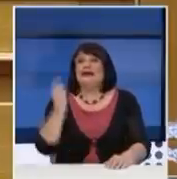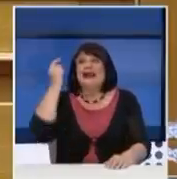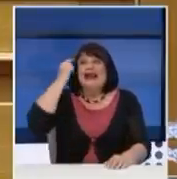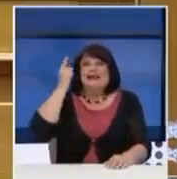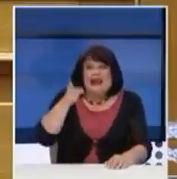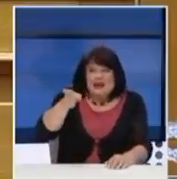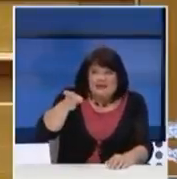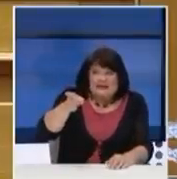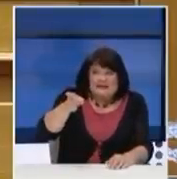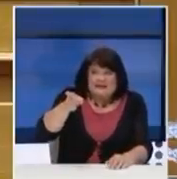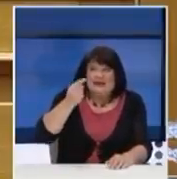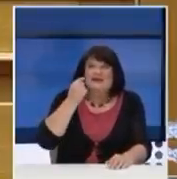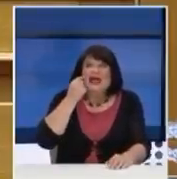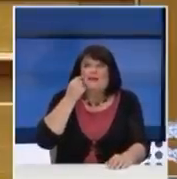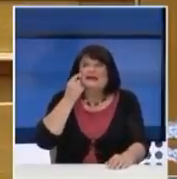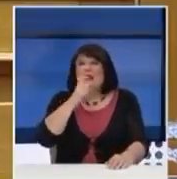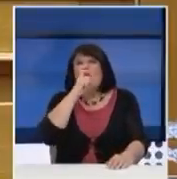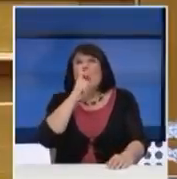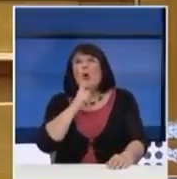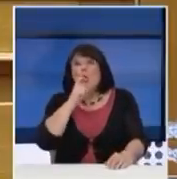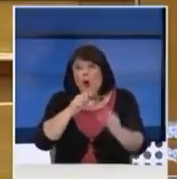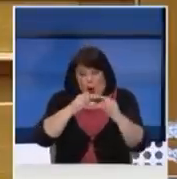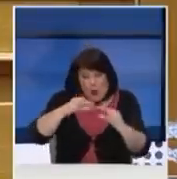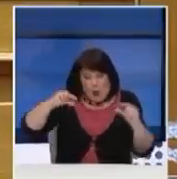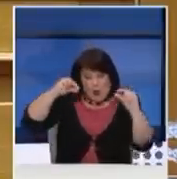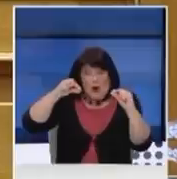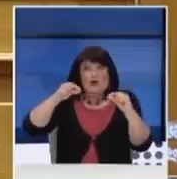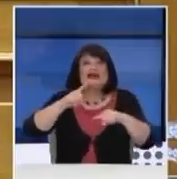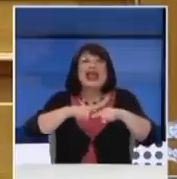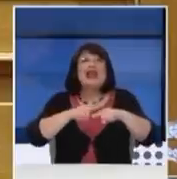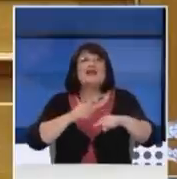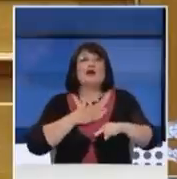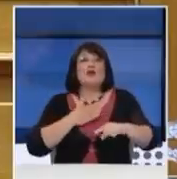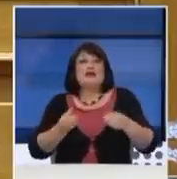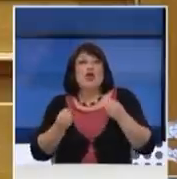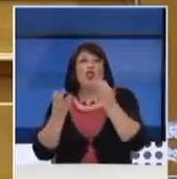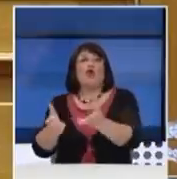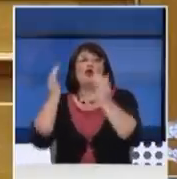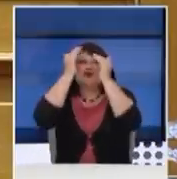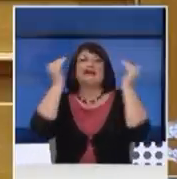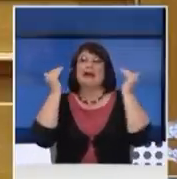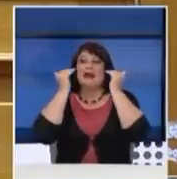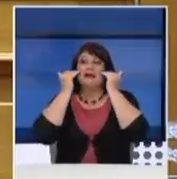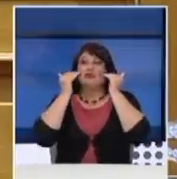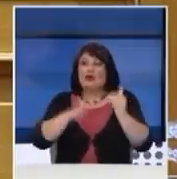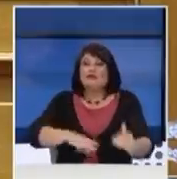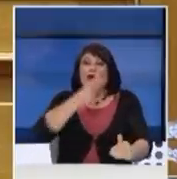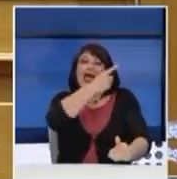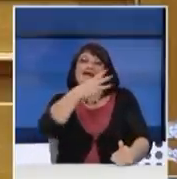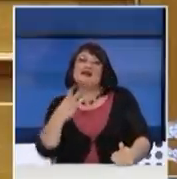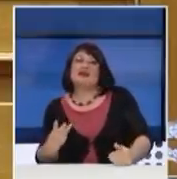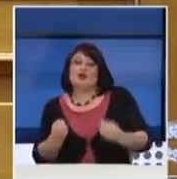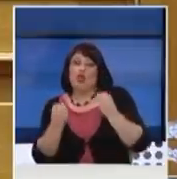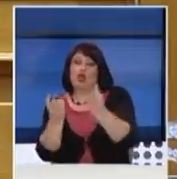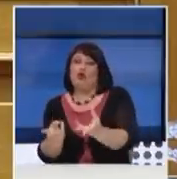καταλάβετε κι εσείς τι δώσατε, αυτό το ροζάκι που βλέπετε εδώ είναι ελληνικό. Το δώσατε στην Αίγυπτο. Το ροζ κομμάτι, το 1/3, το δώσατε